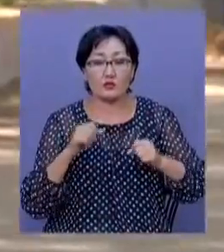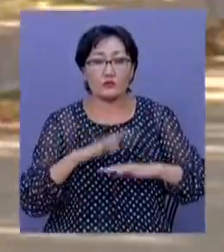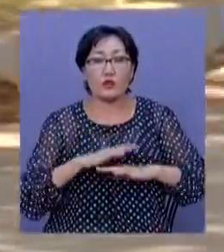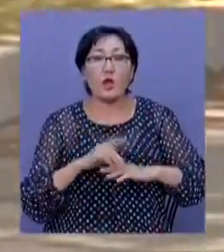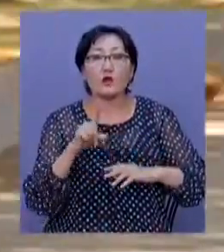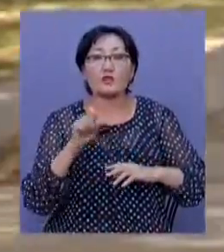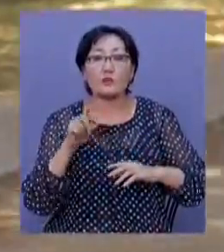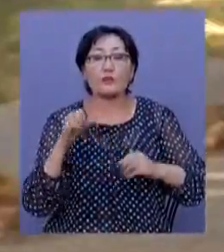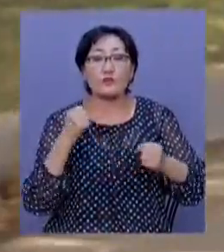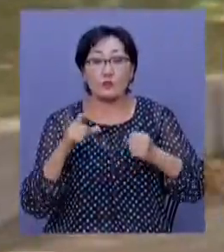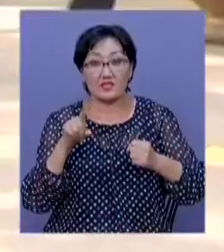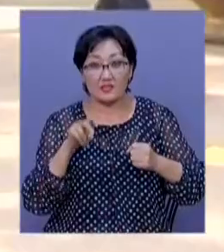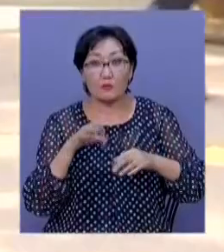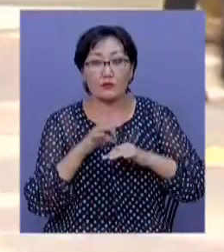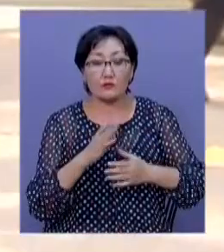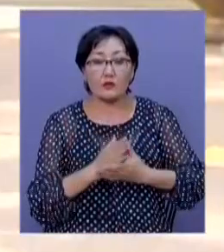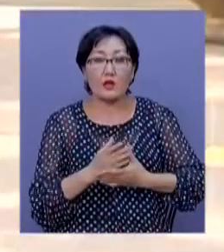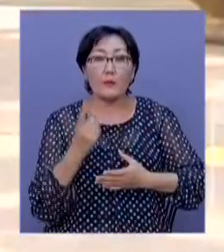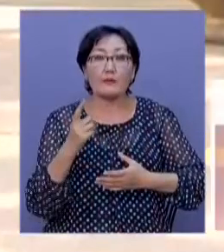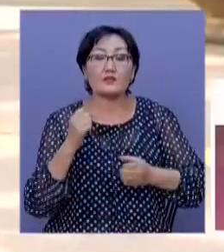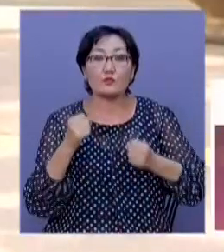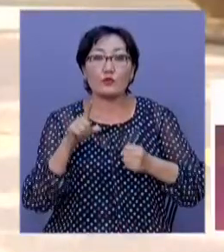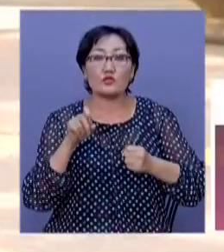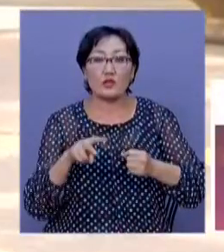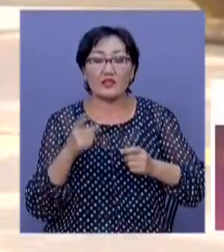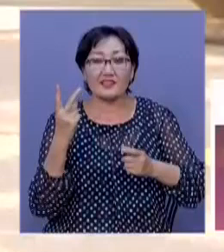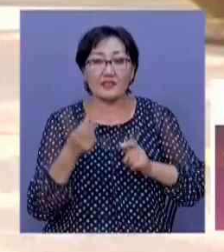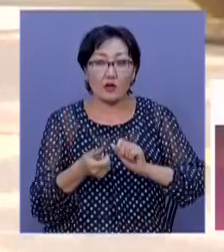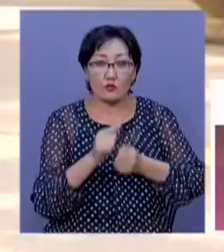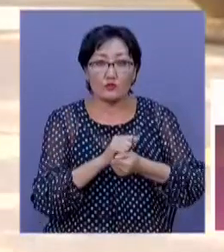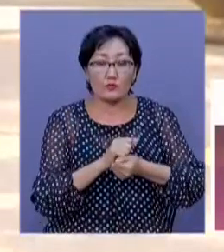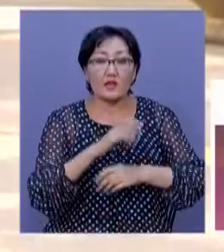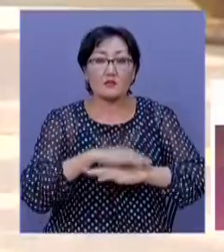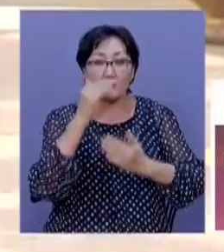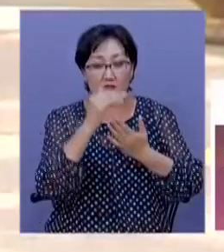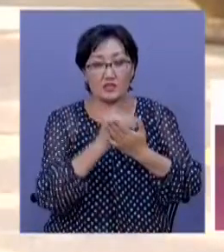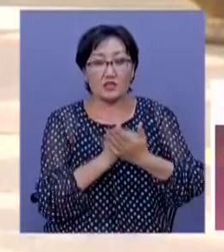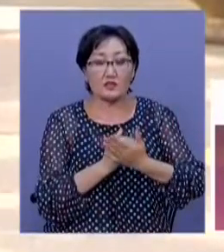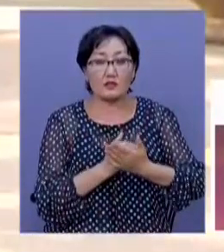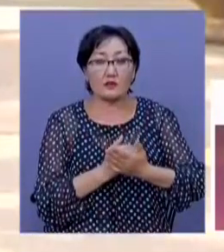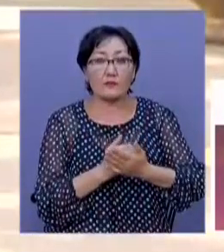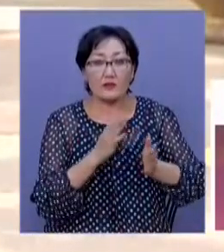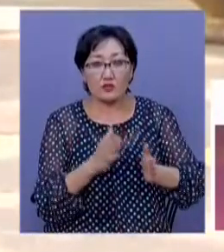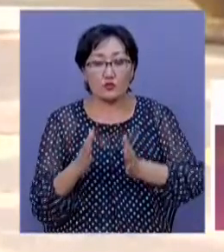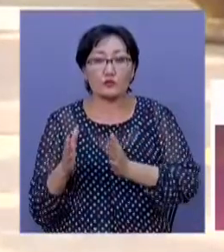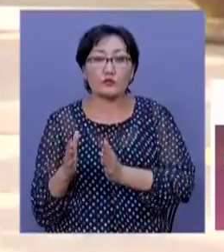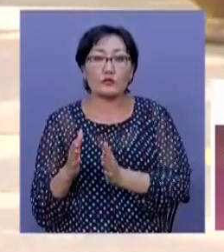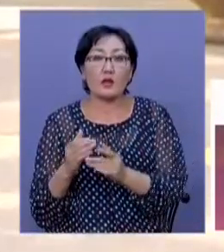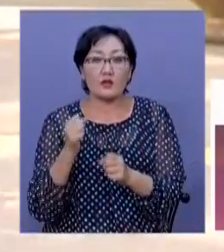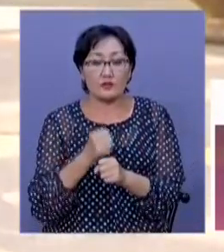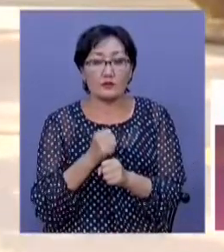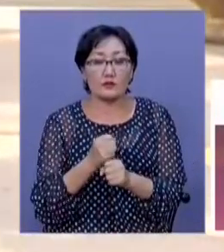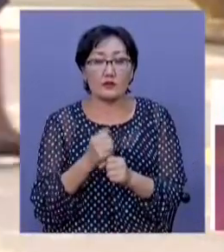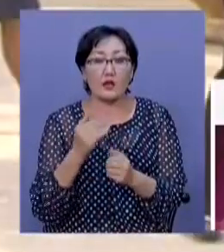спортзалда өтуде деп сендіргісі келді. Бір спортзалға 2 ауысымда сабақ кестесі жүйелі түрде жасалған